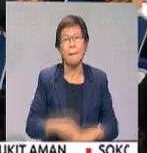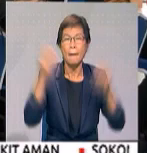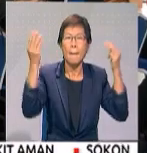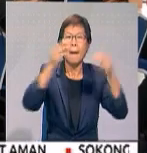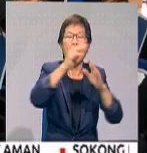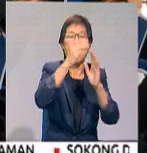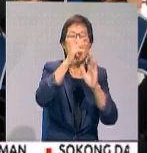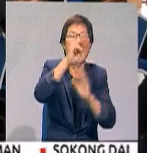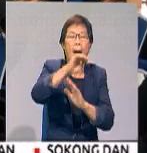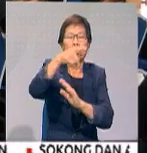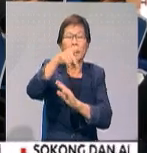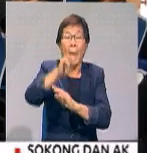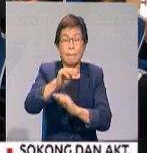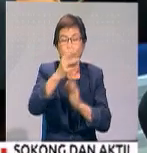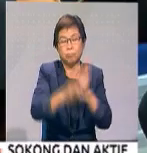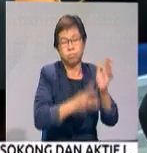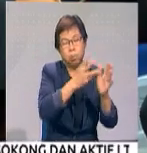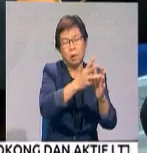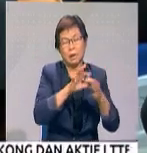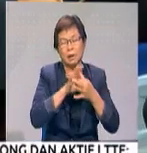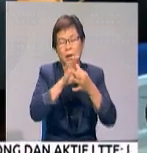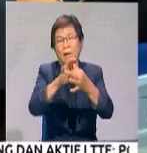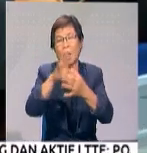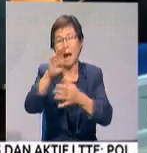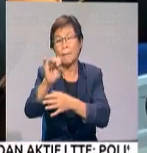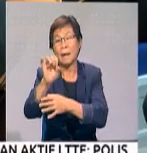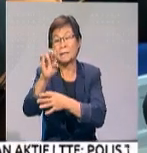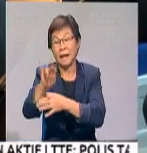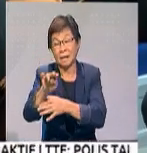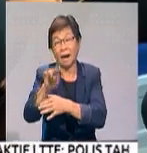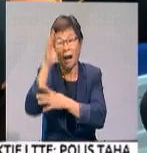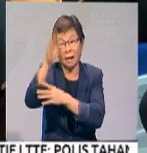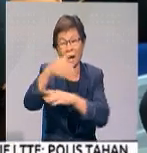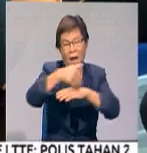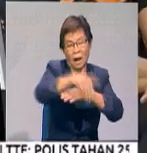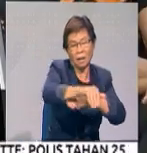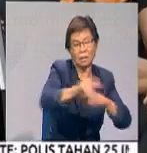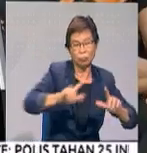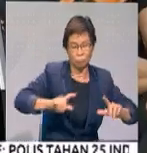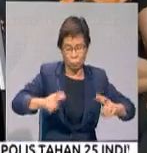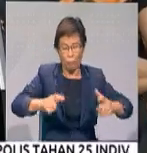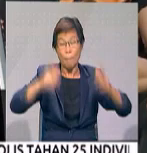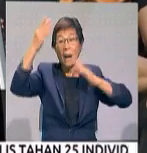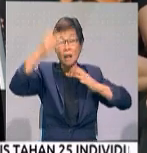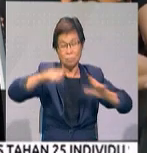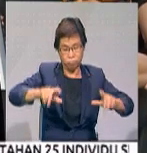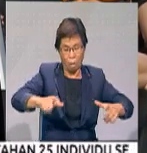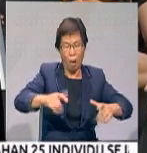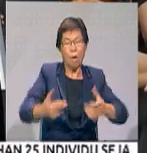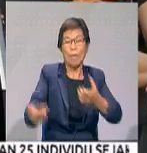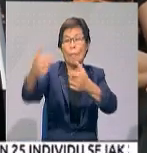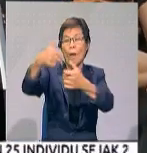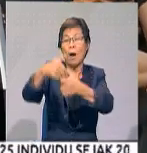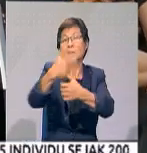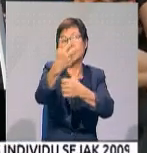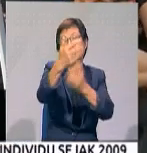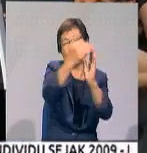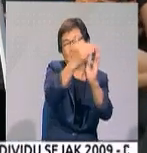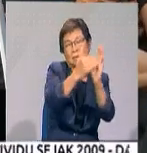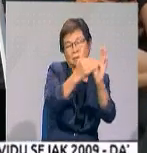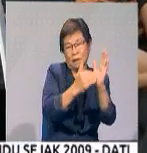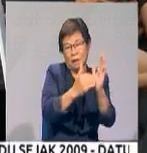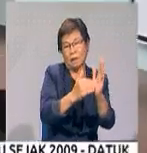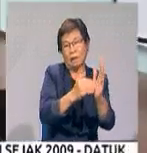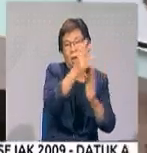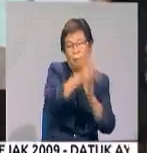Majlis Paralimpik Malaysia MPM dengan kerjasama Majlis Sukan Negara MSN akan menghantar kontingen negara untuk mengambil bahagian dalam 3 acara